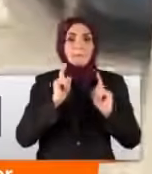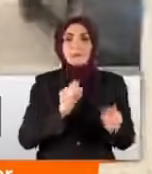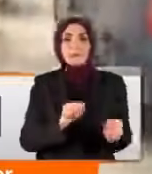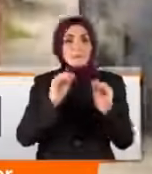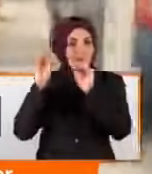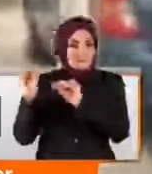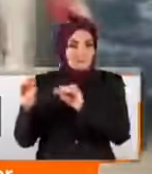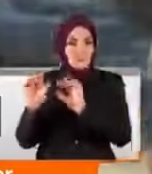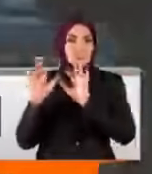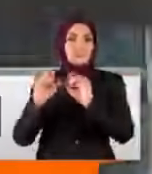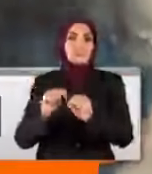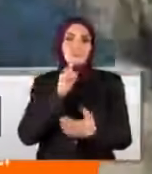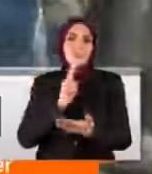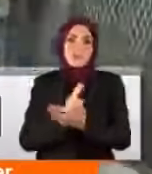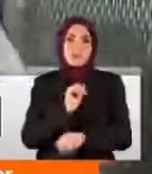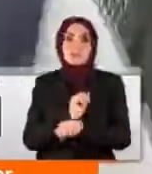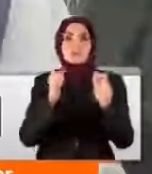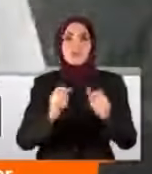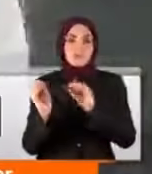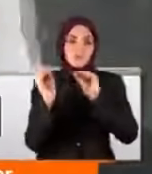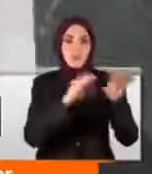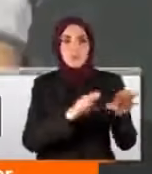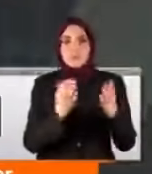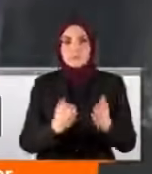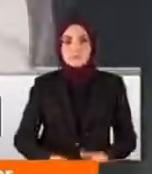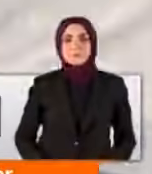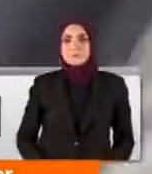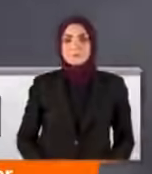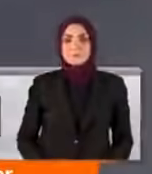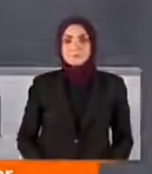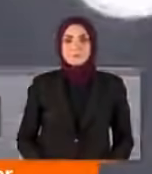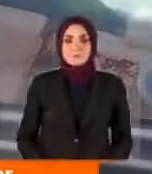mahkemece tutuklanarak cezaevine gönderildi. Herhangi bir açıklama yapacak mısınız?